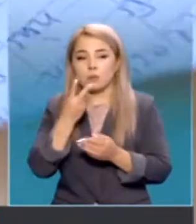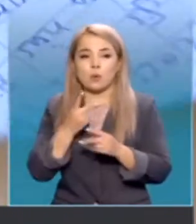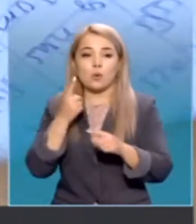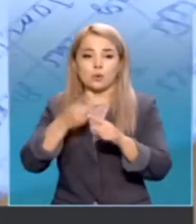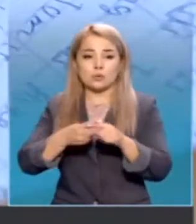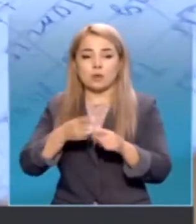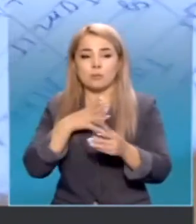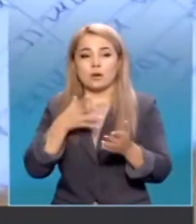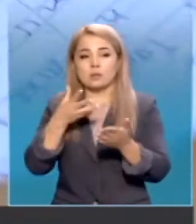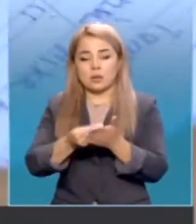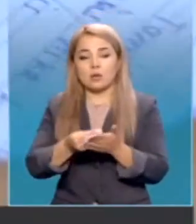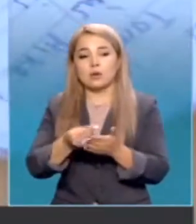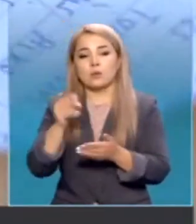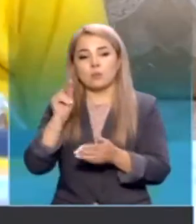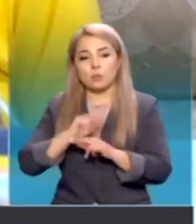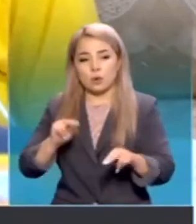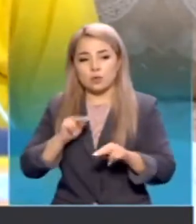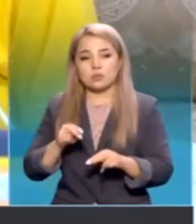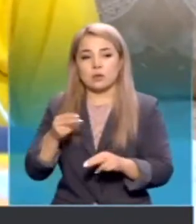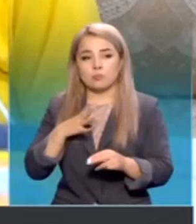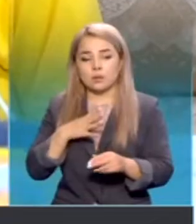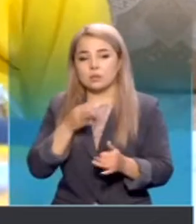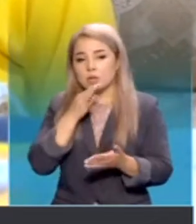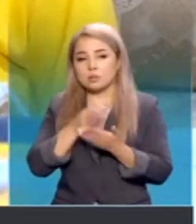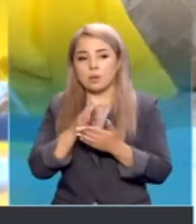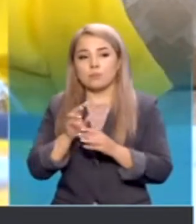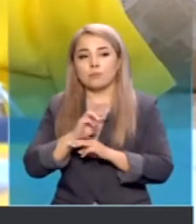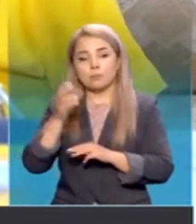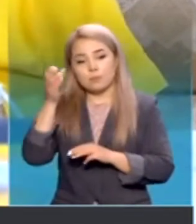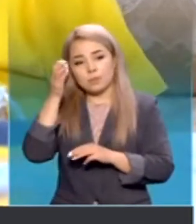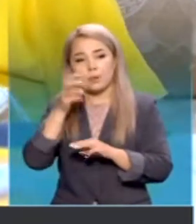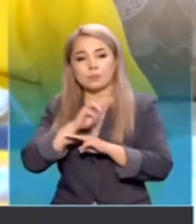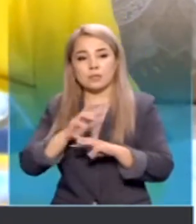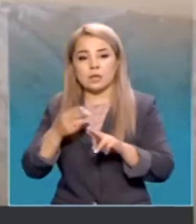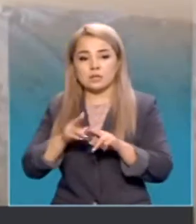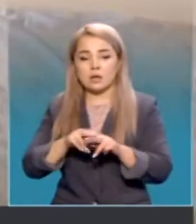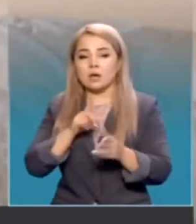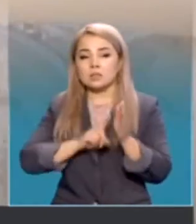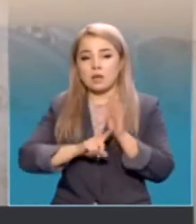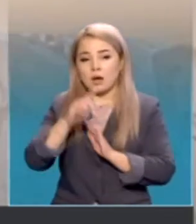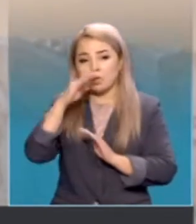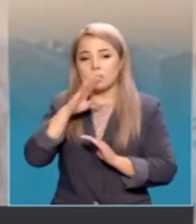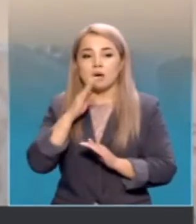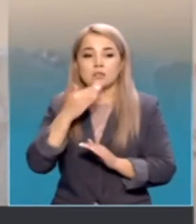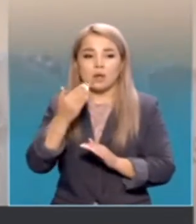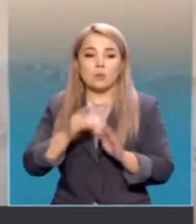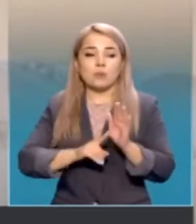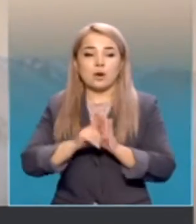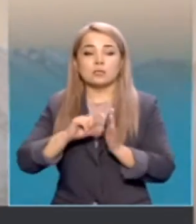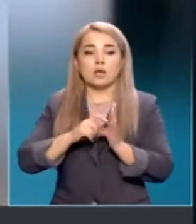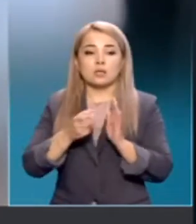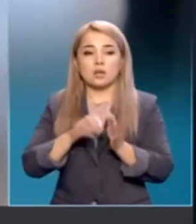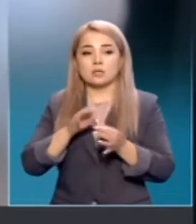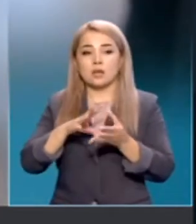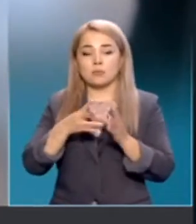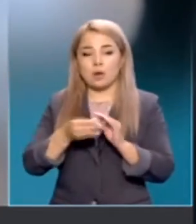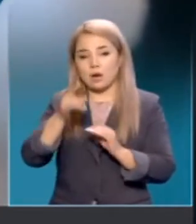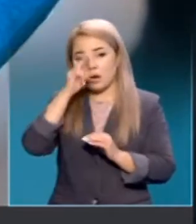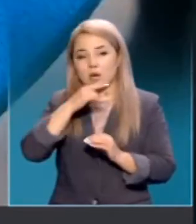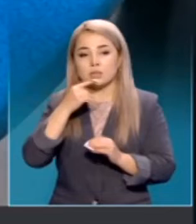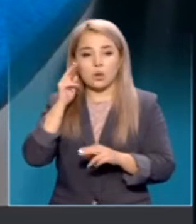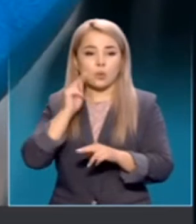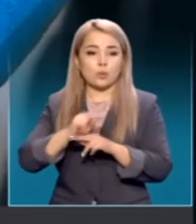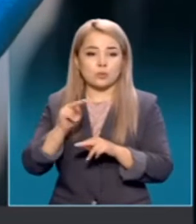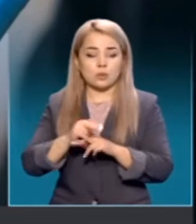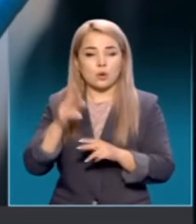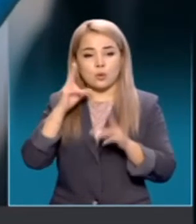қосымша ақылы мұғалім жалдауға мәжбүр болыпты. Білім министрлігінің бастамасын жылы қабылдаған ата-ана бастауыш сыныпты түгелдей қазақ тілінде